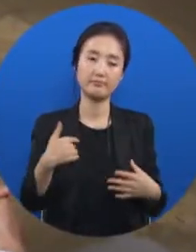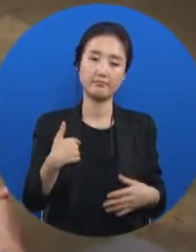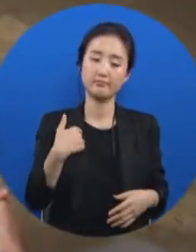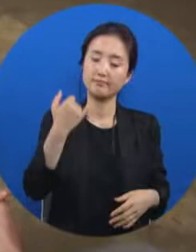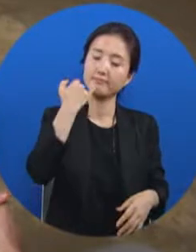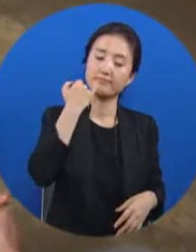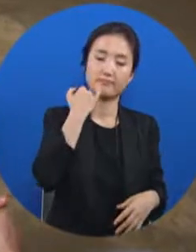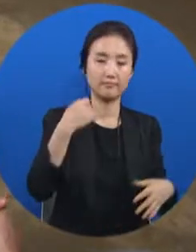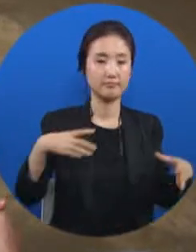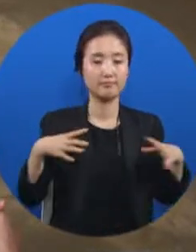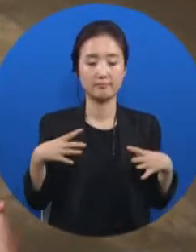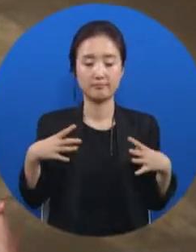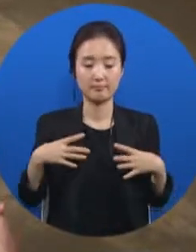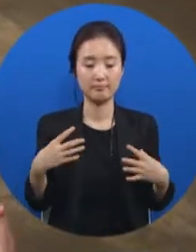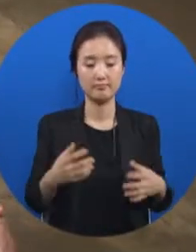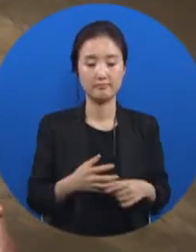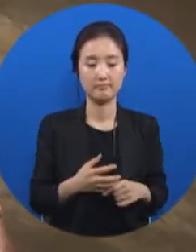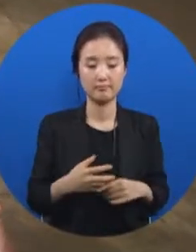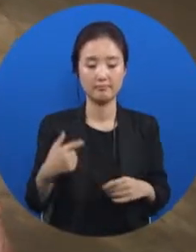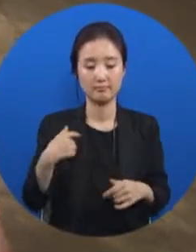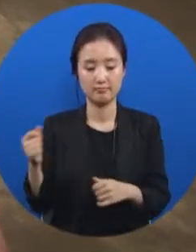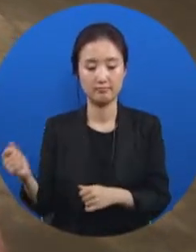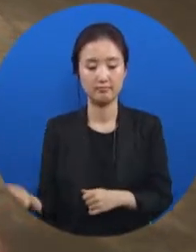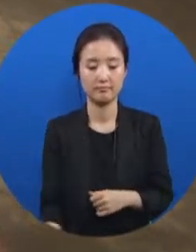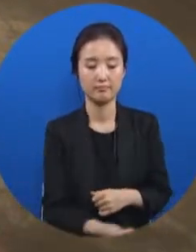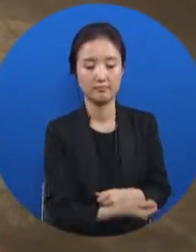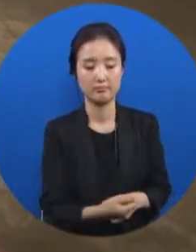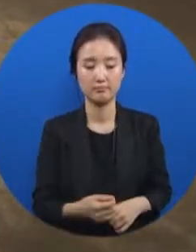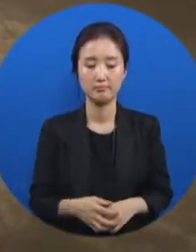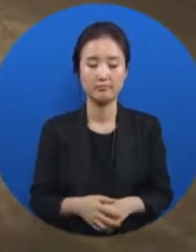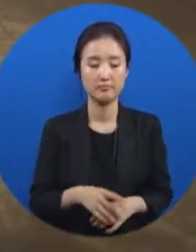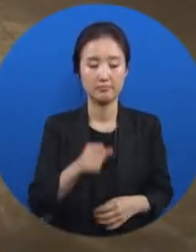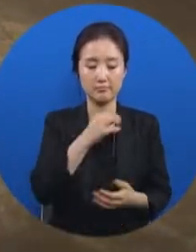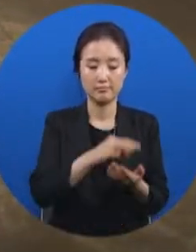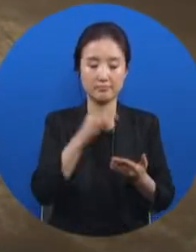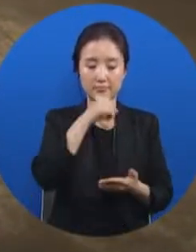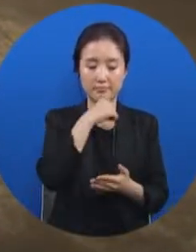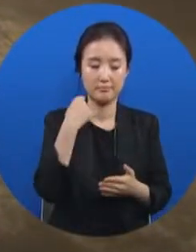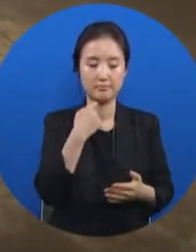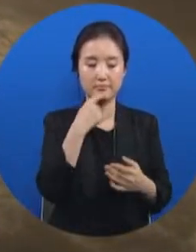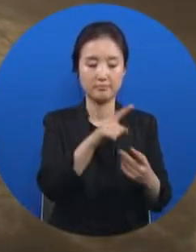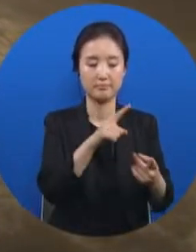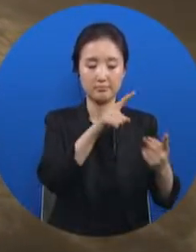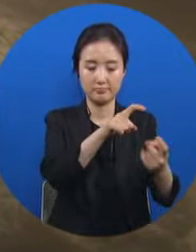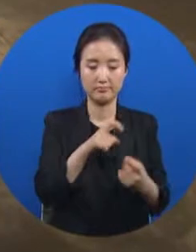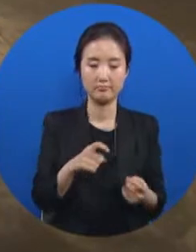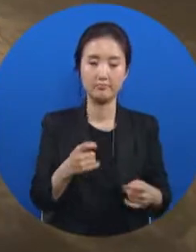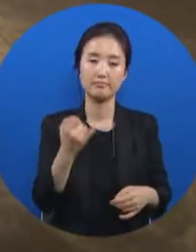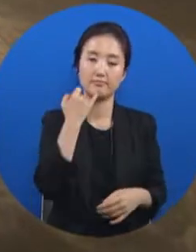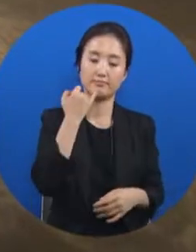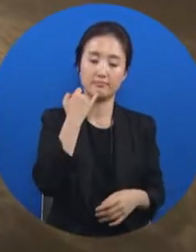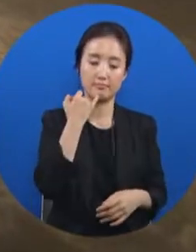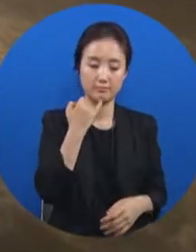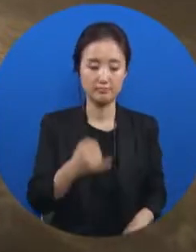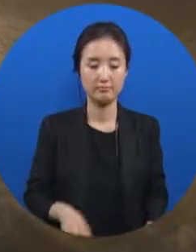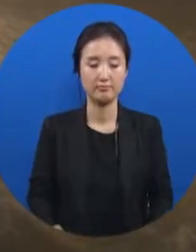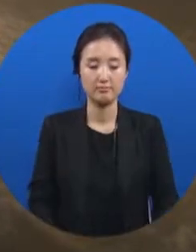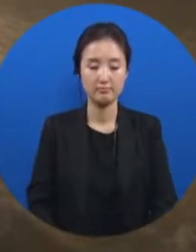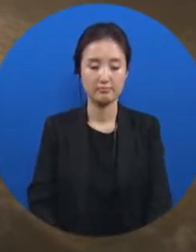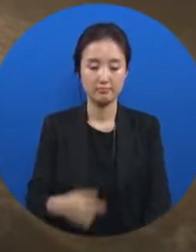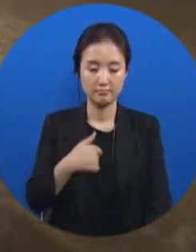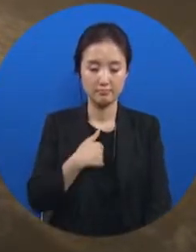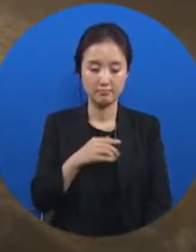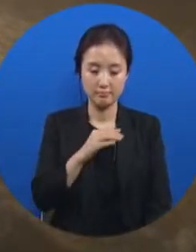떠들고 뭐 골프 치면서 그 비싼 음식 시켜 먹으면서 괜찮다고 하는데 내가